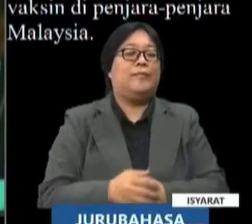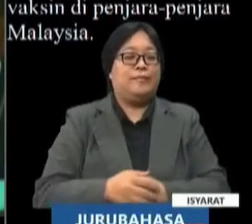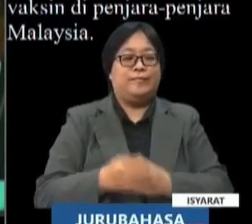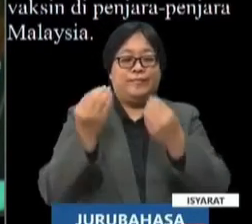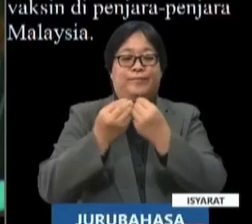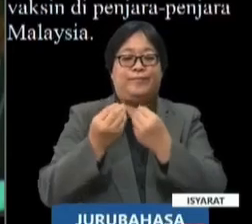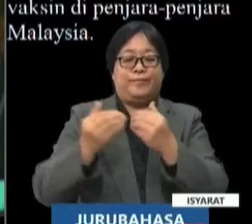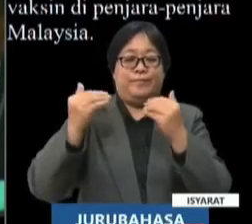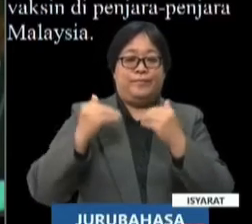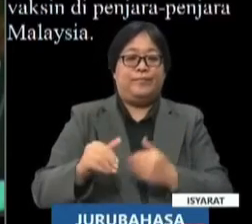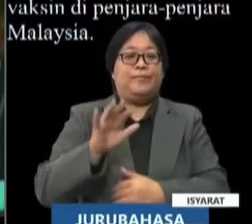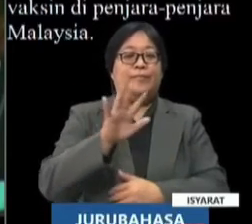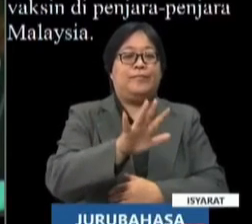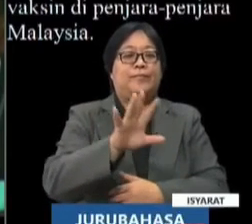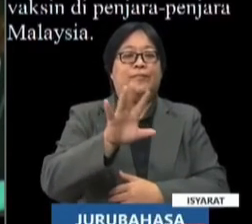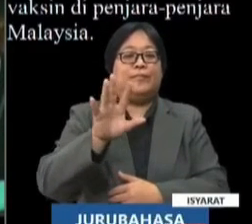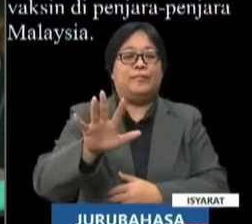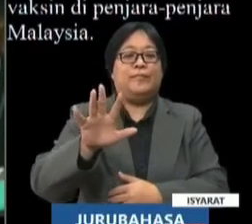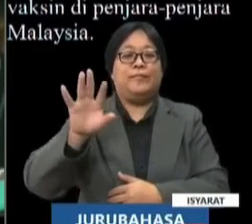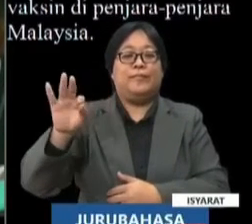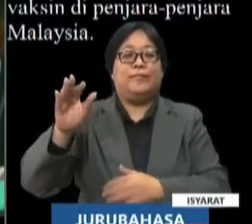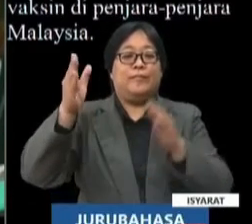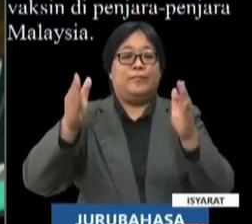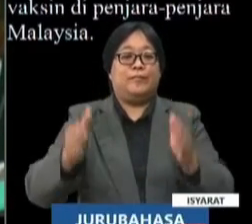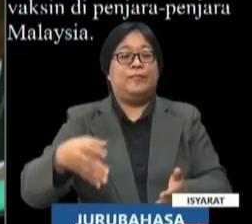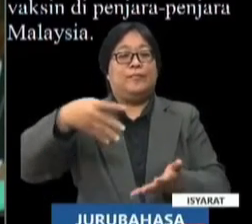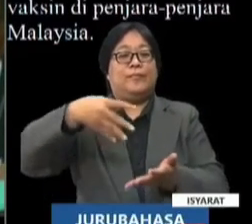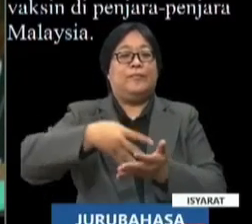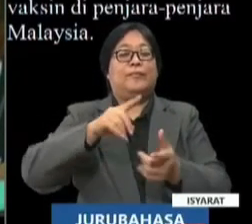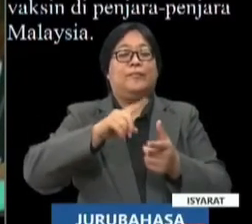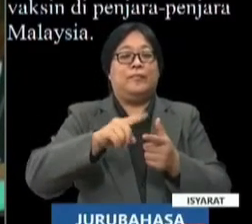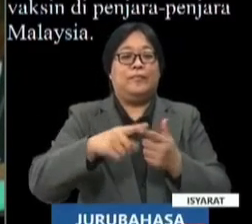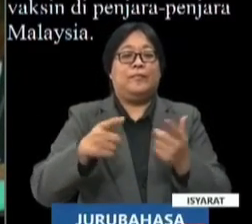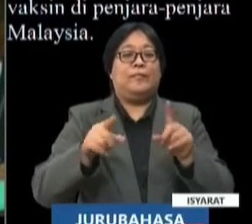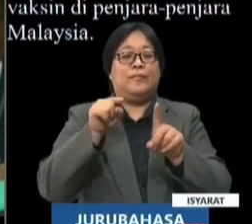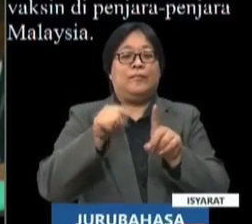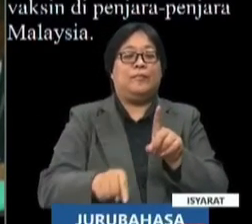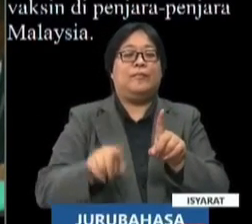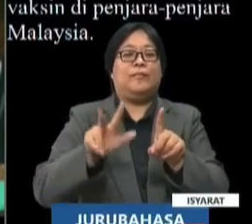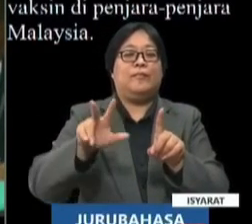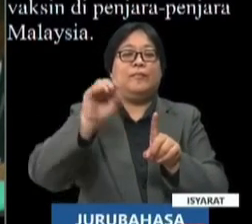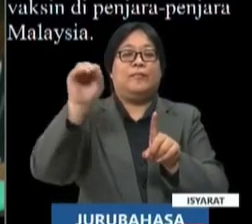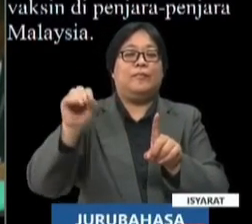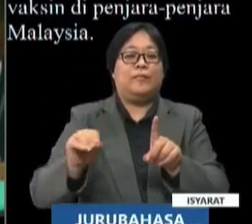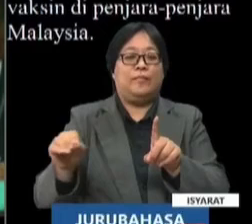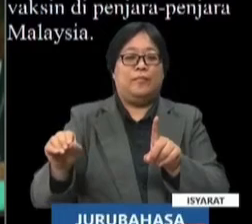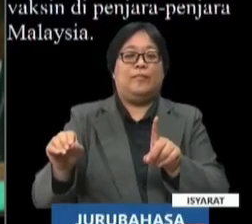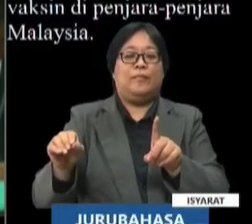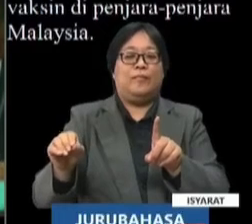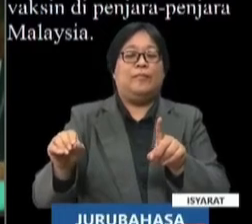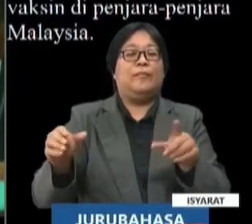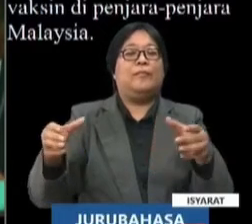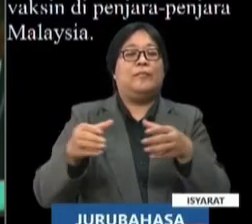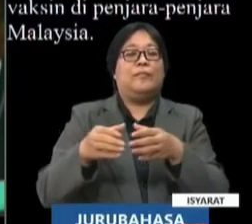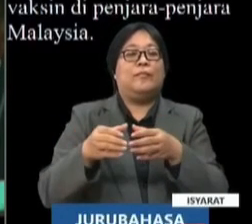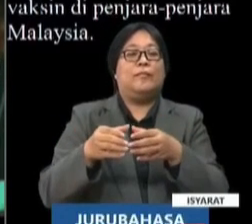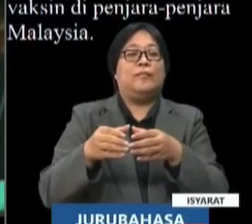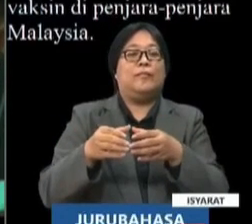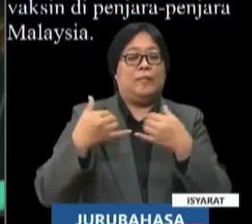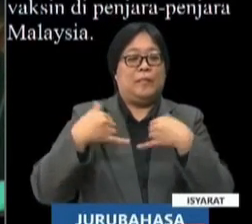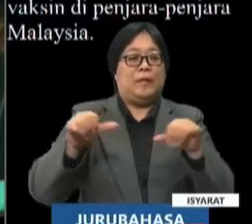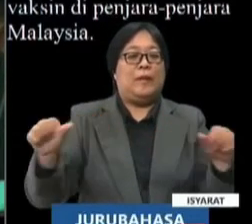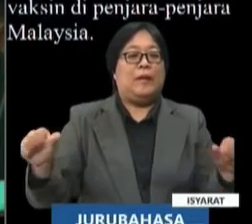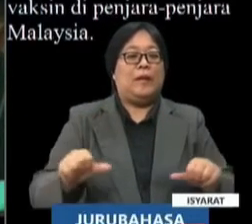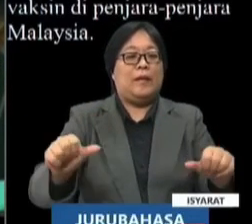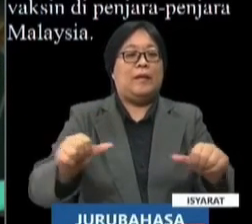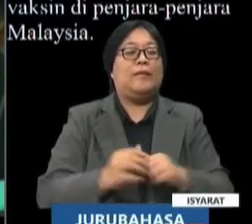tersebut, seramai 599 orang banduan atau 1.3% dikategorikan di bawah kes masih